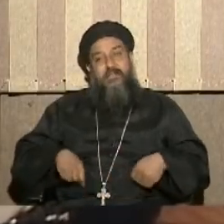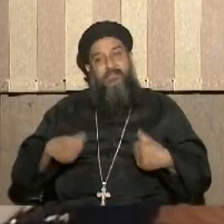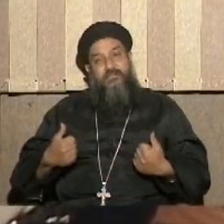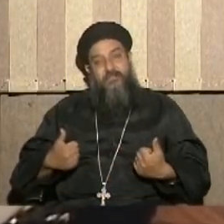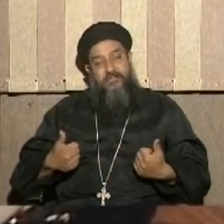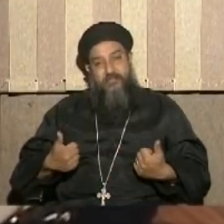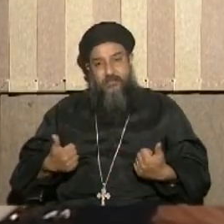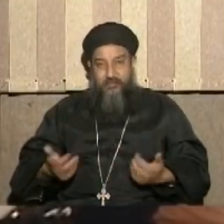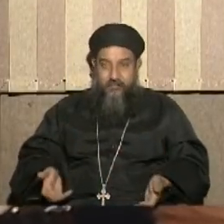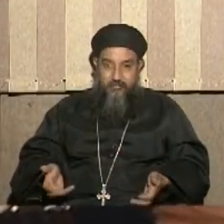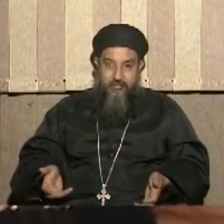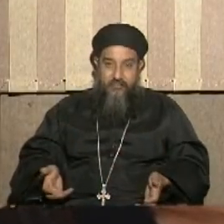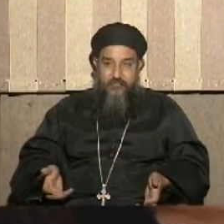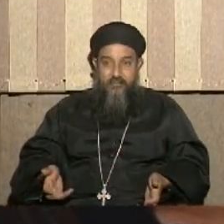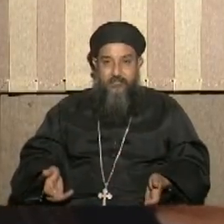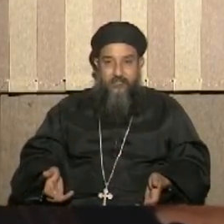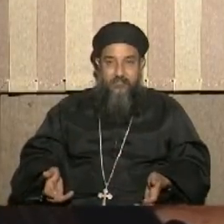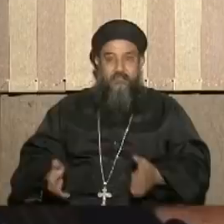اخبار، عايشين ازاي،